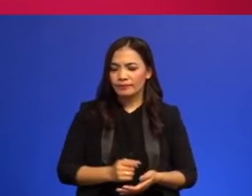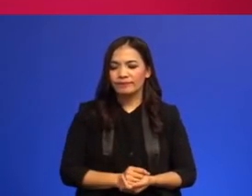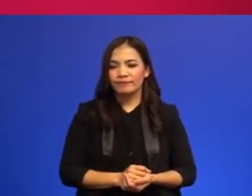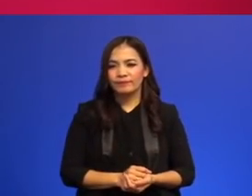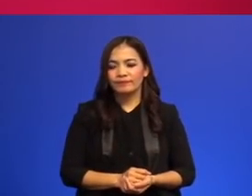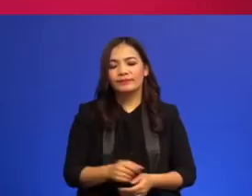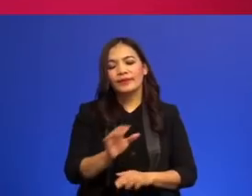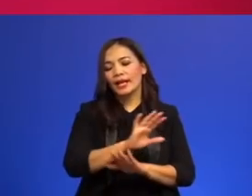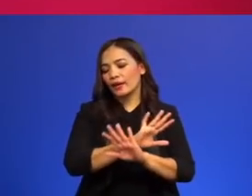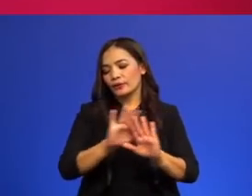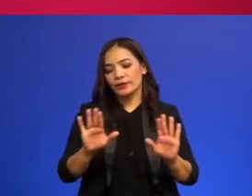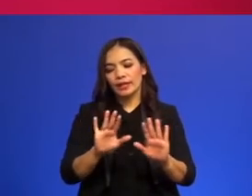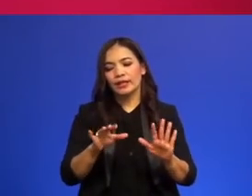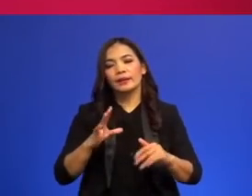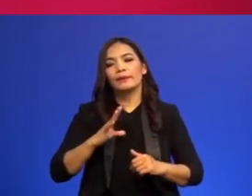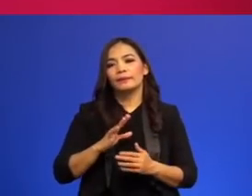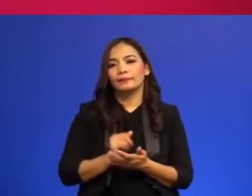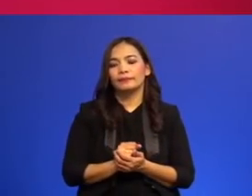nggak usah.